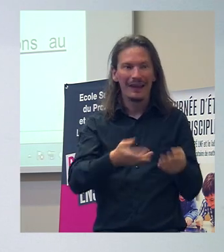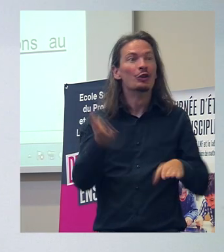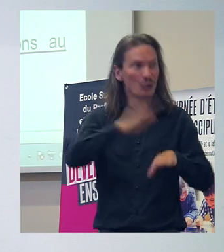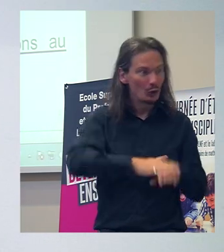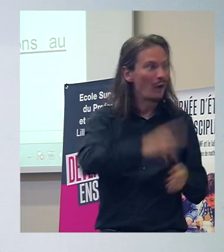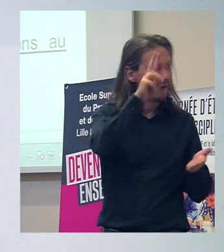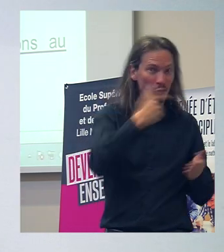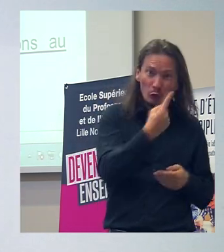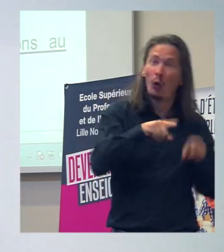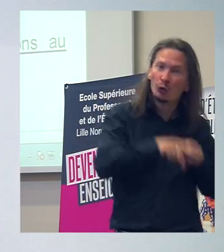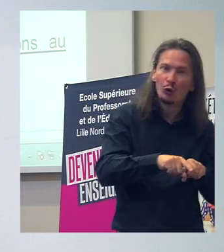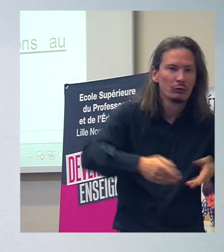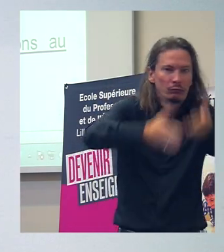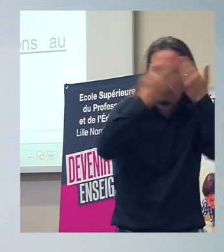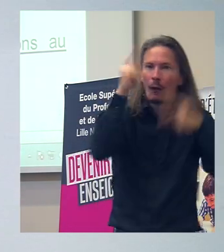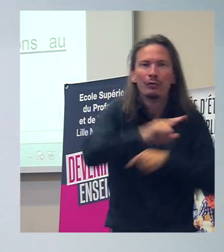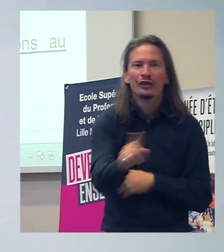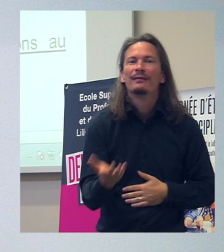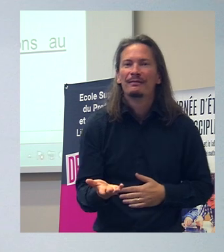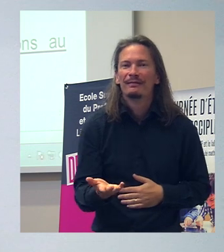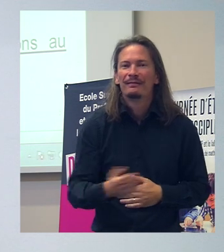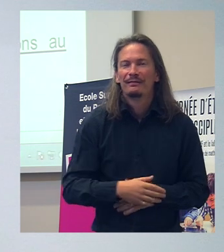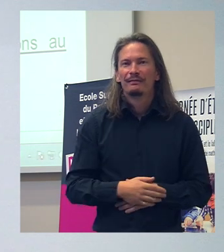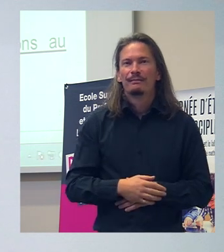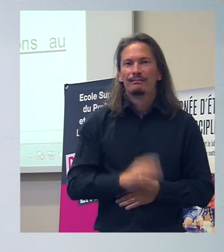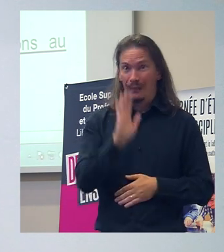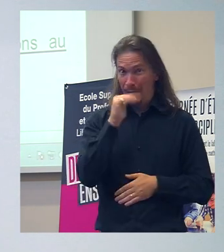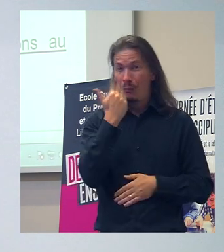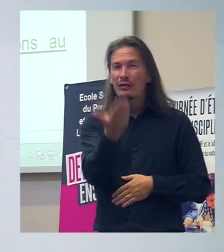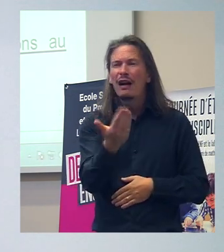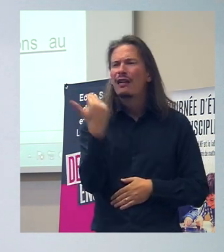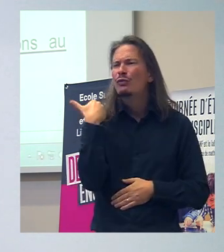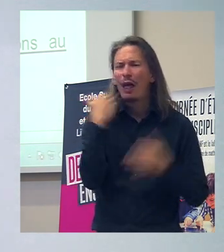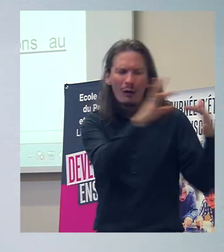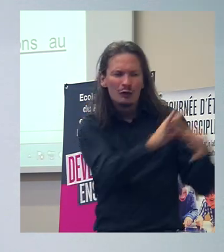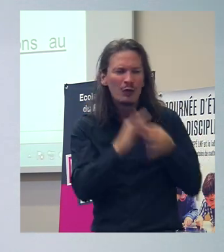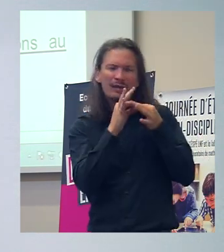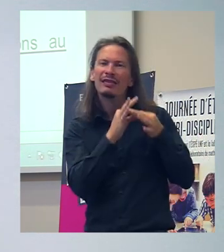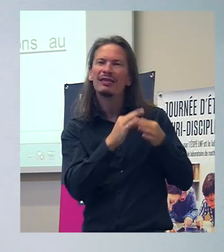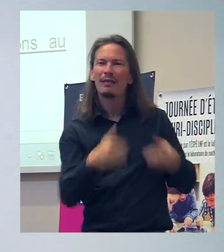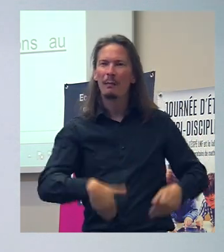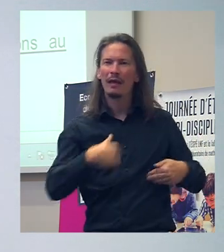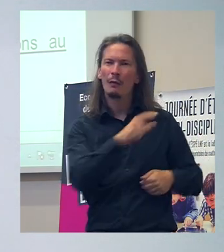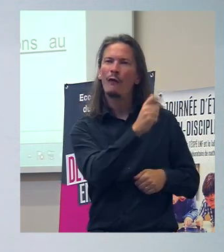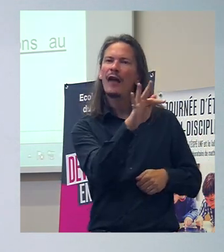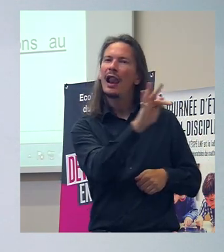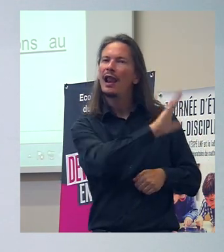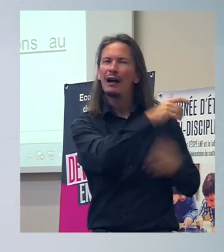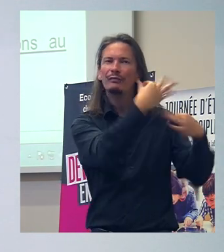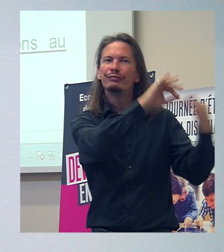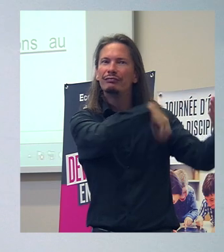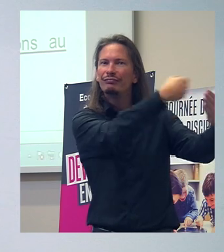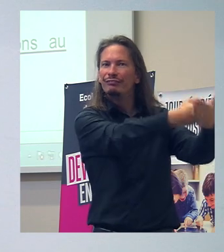justes, et c'est la raison pour laquelle je peux faire le lien avec la fin de l'exposé de Laurence Lefel. Nous sommes